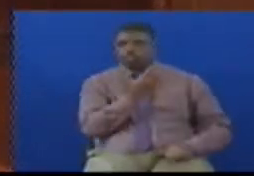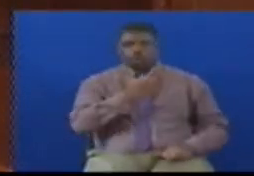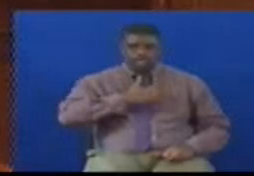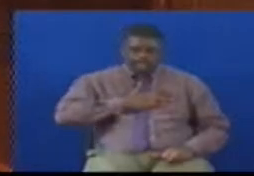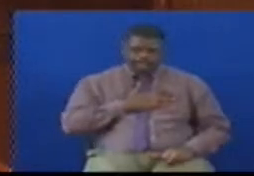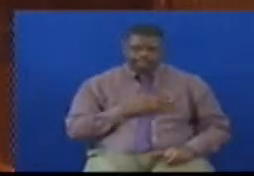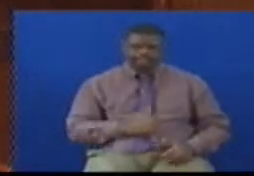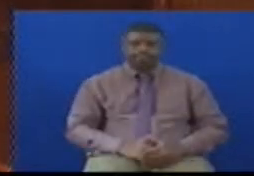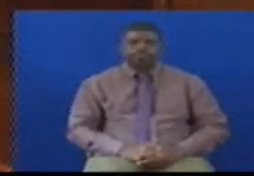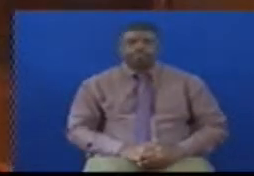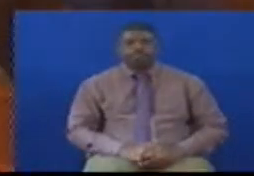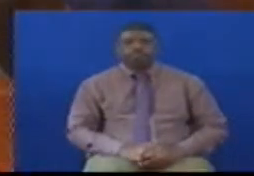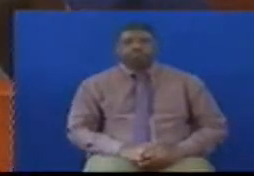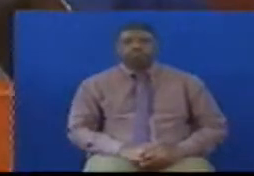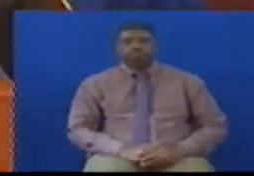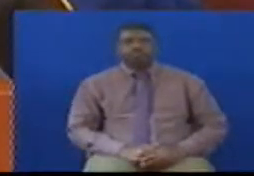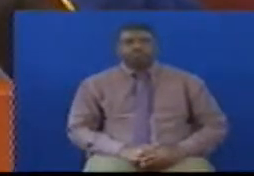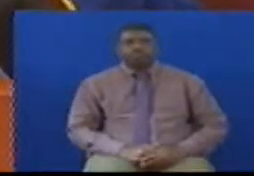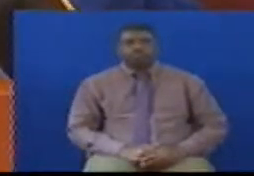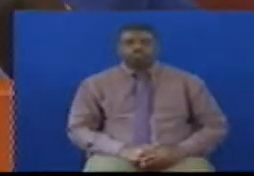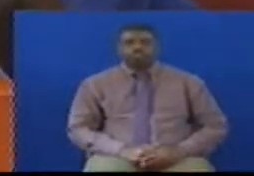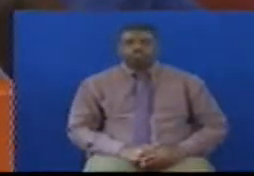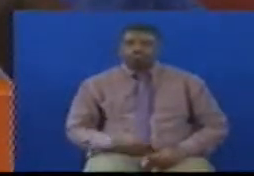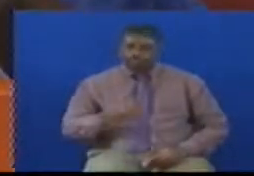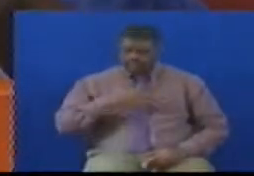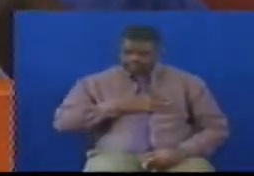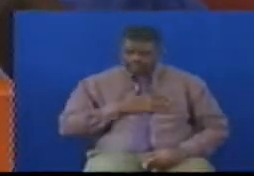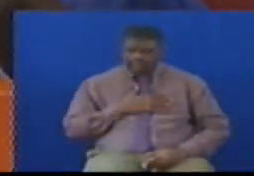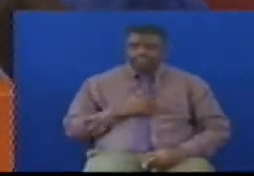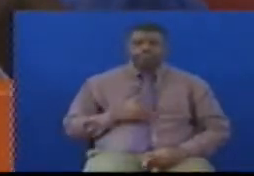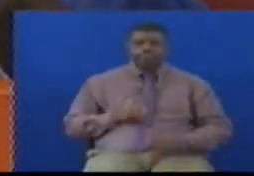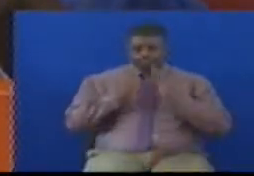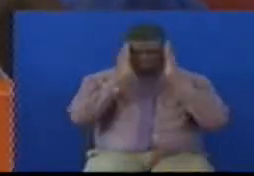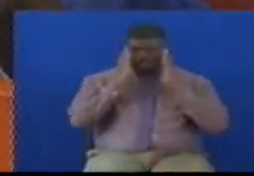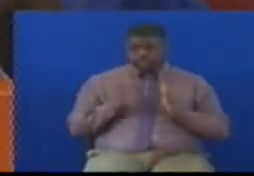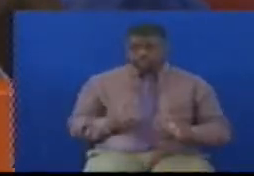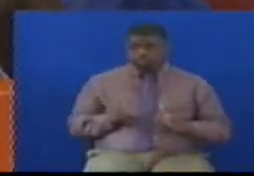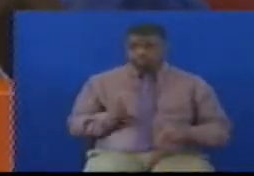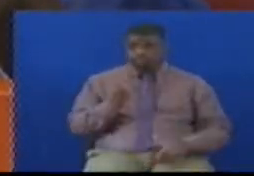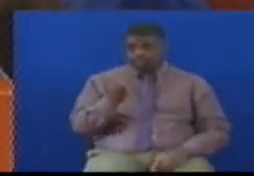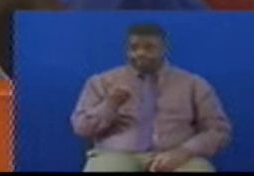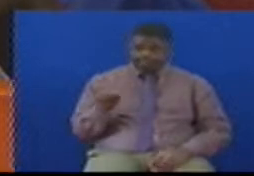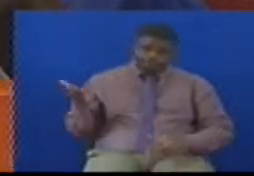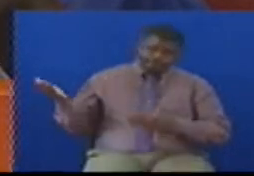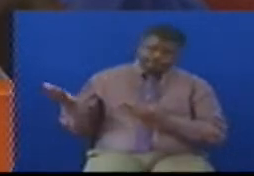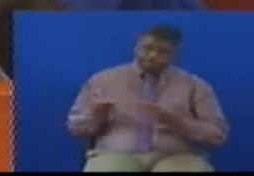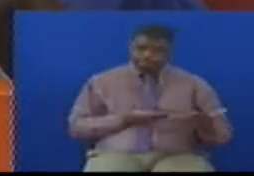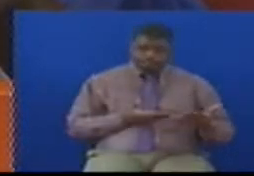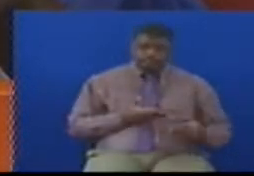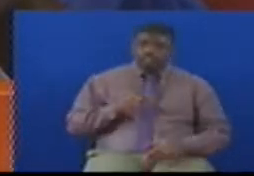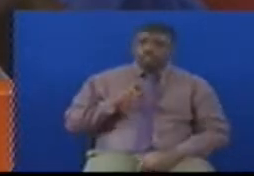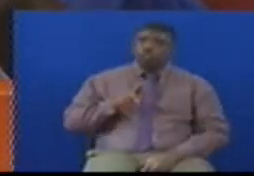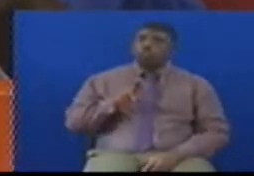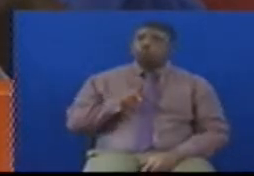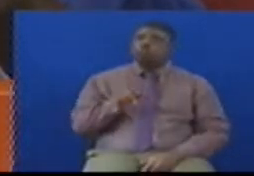sana. Asante sana Mheshimiwa Rashid Shangazi. Nishakutaja Mheshimiwa Catherine